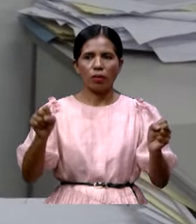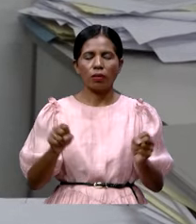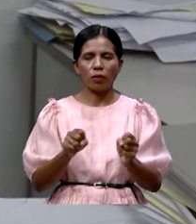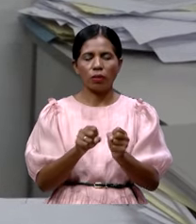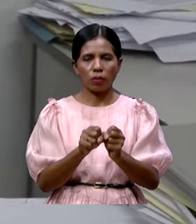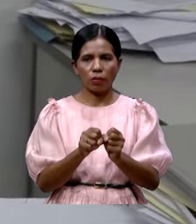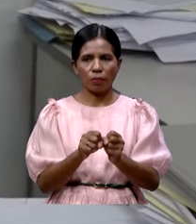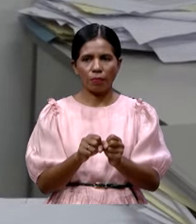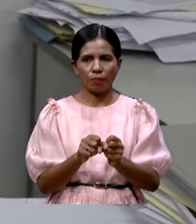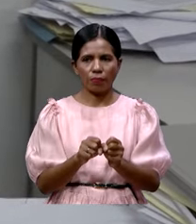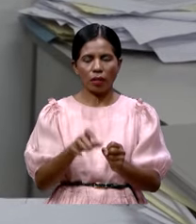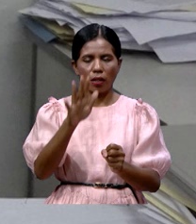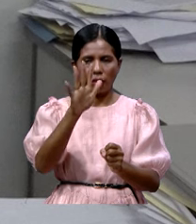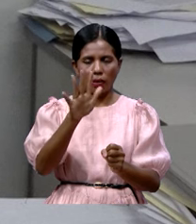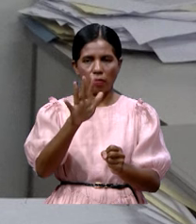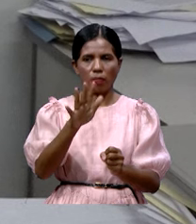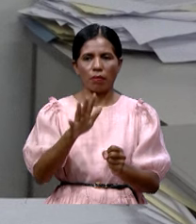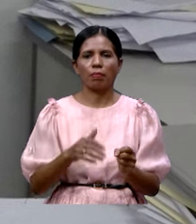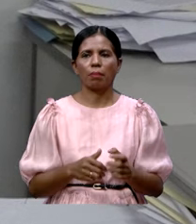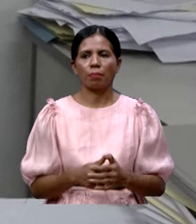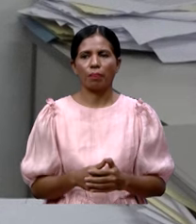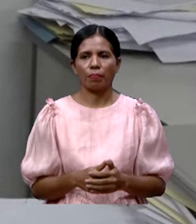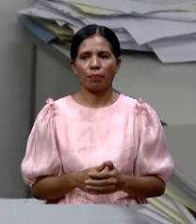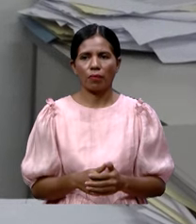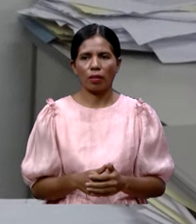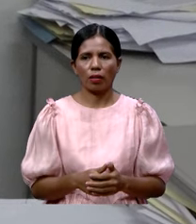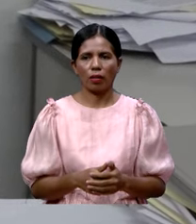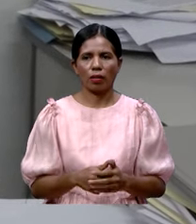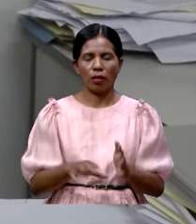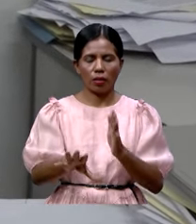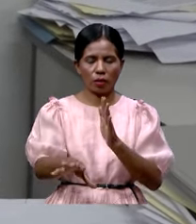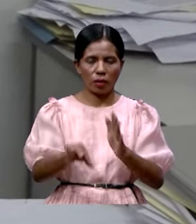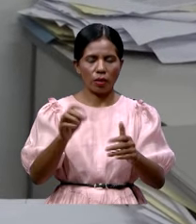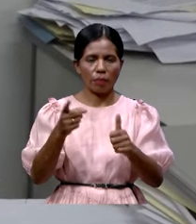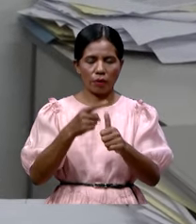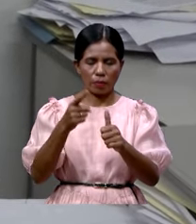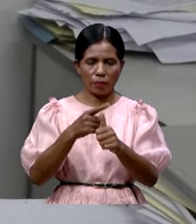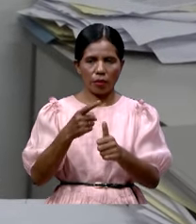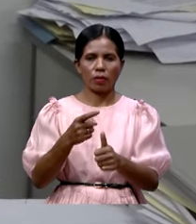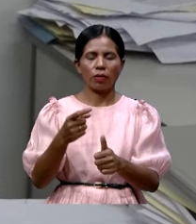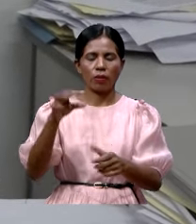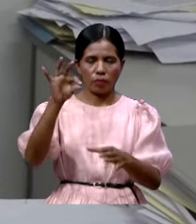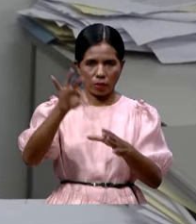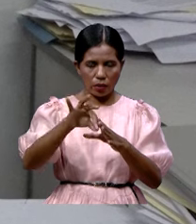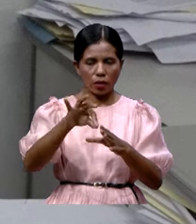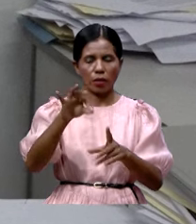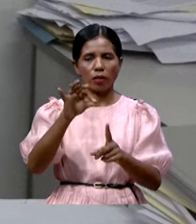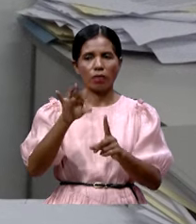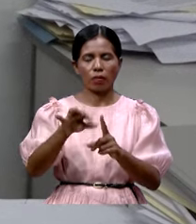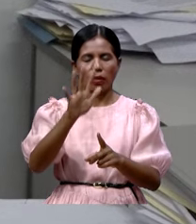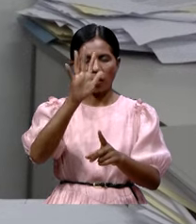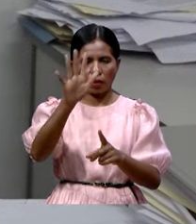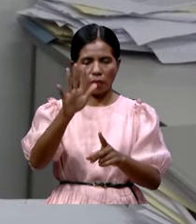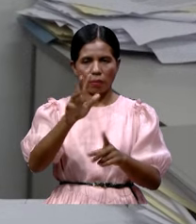suco lima maka eleito que era a primeira ronda, no Lima avança para a segunda